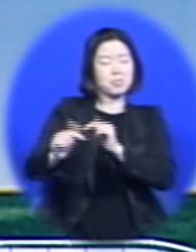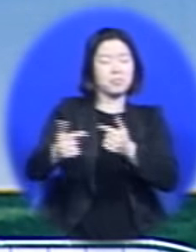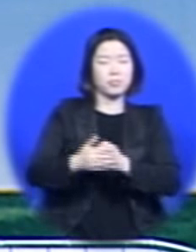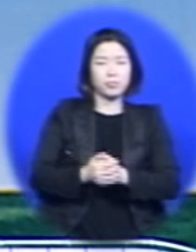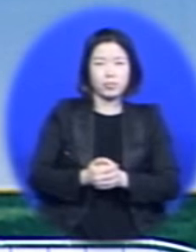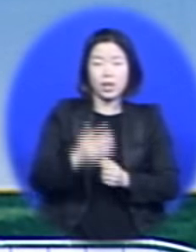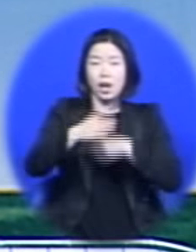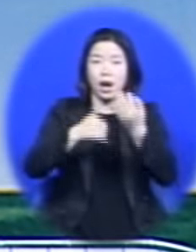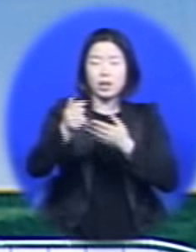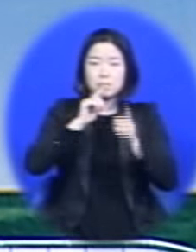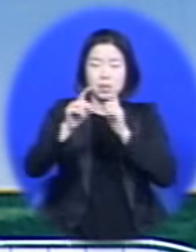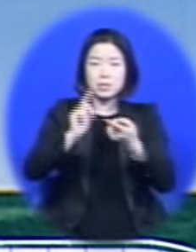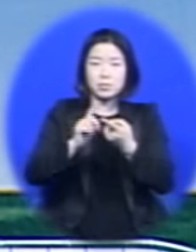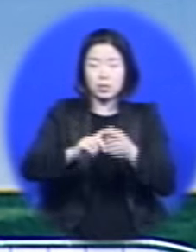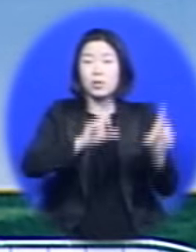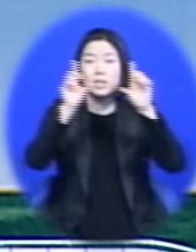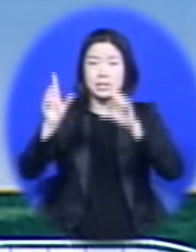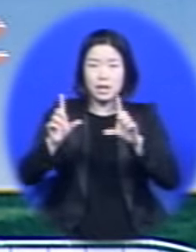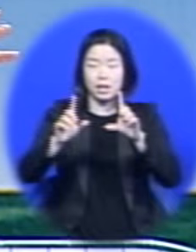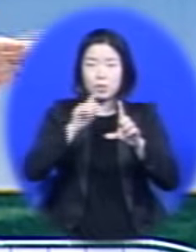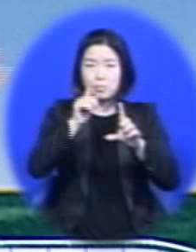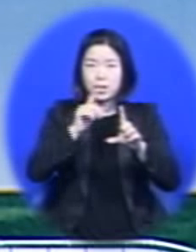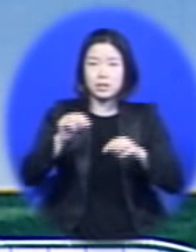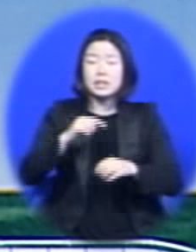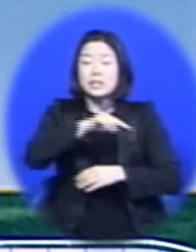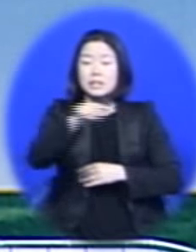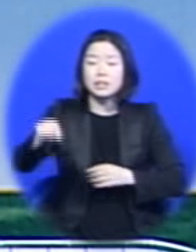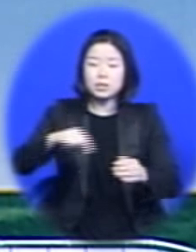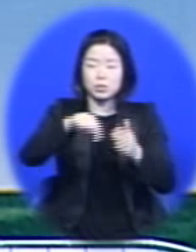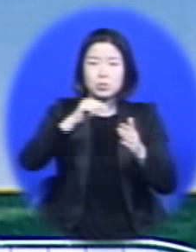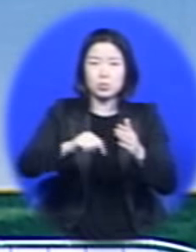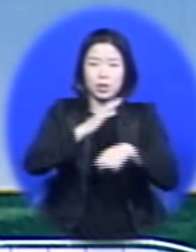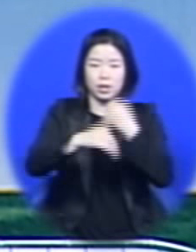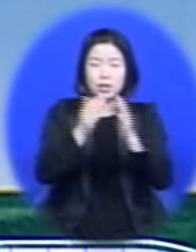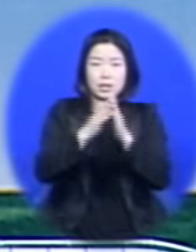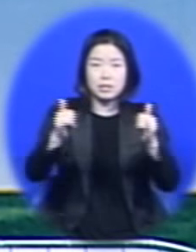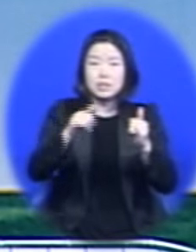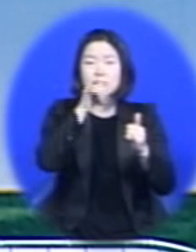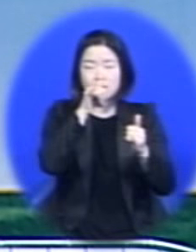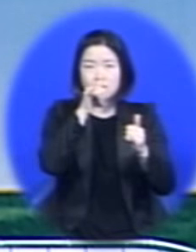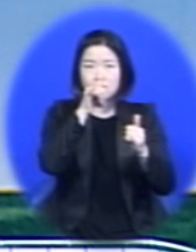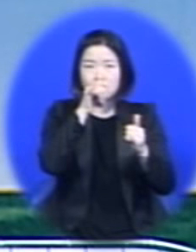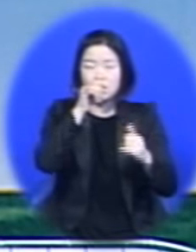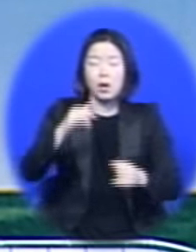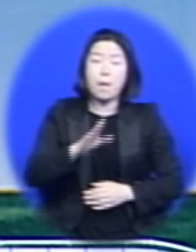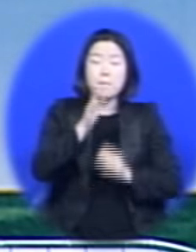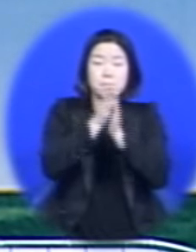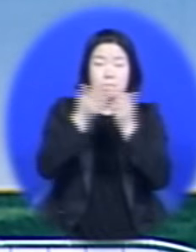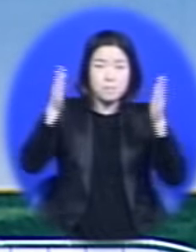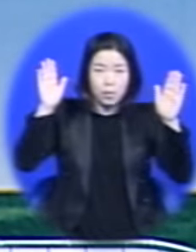하나님의 말씀대로 살으라는 것은 이미 그들 속에 선지자가 있다. 하나님의 말씀, 모세의 율법이